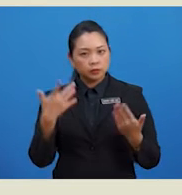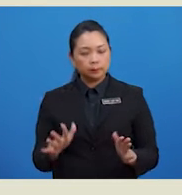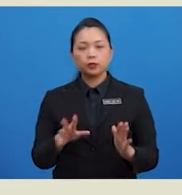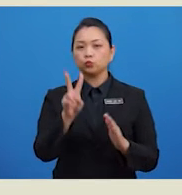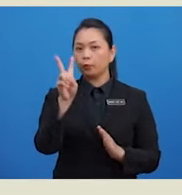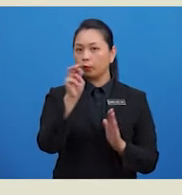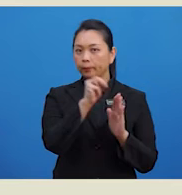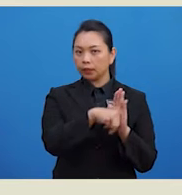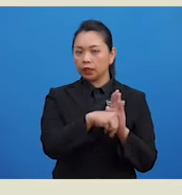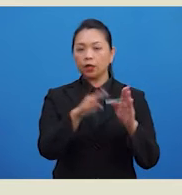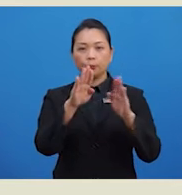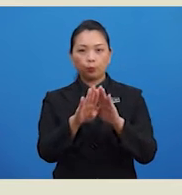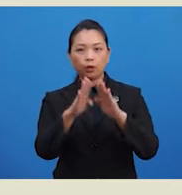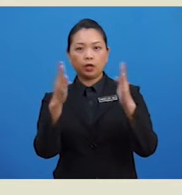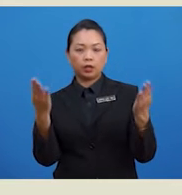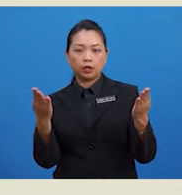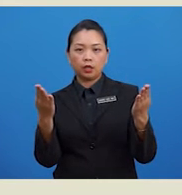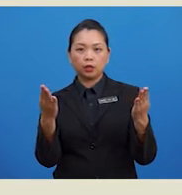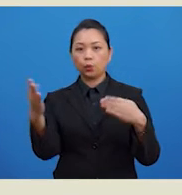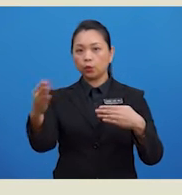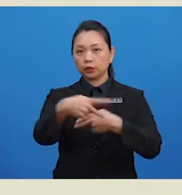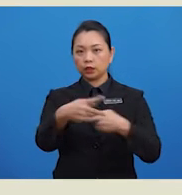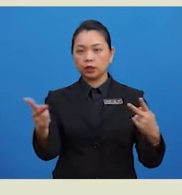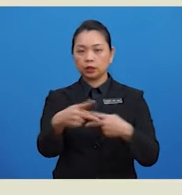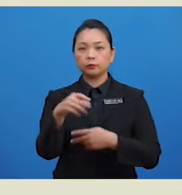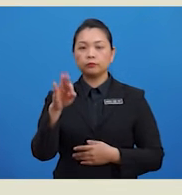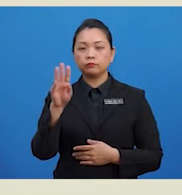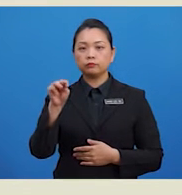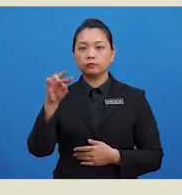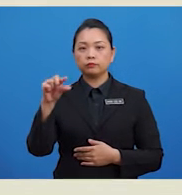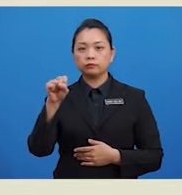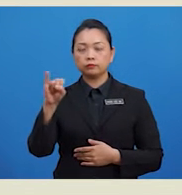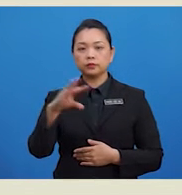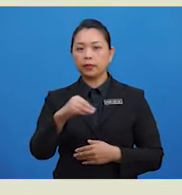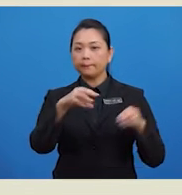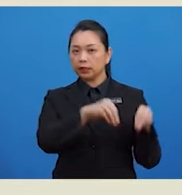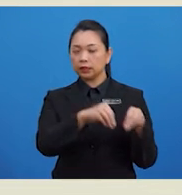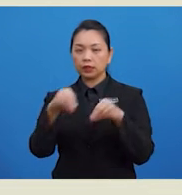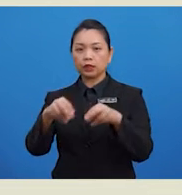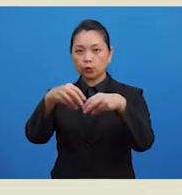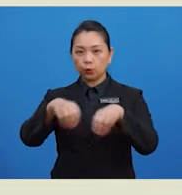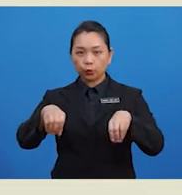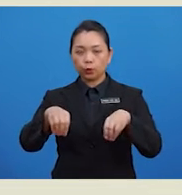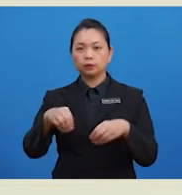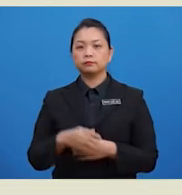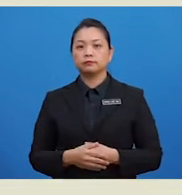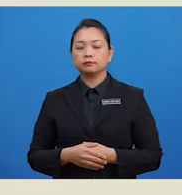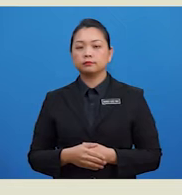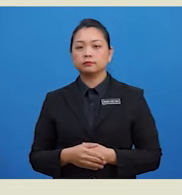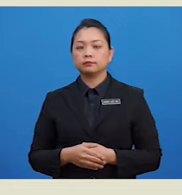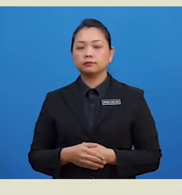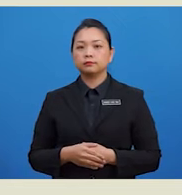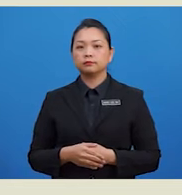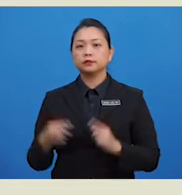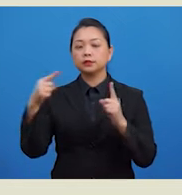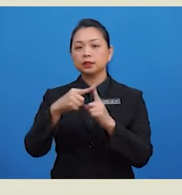Selepas 20 minit, buka kotak fumigasi dan pindahkan bekas telur tetasan ke dalam lori telur untuk